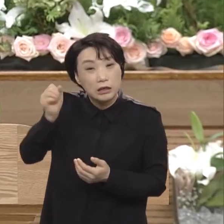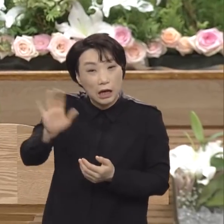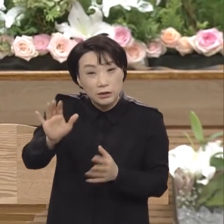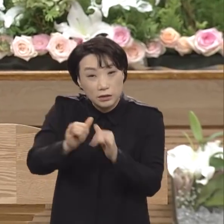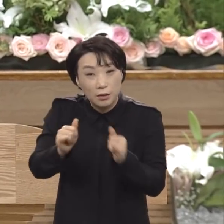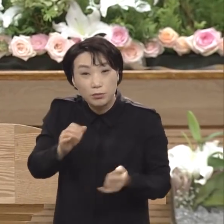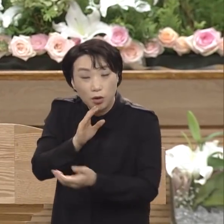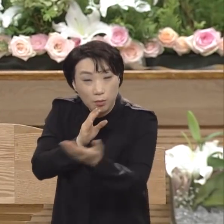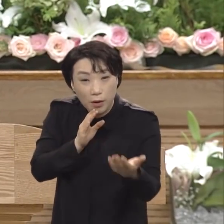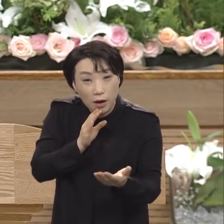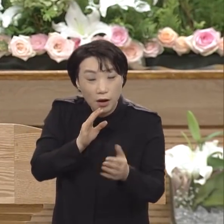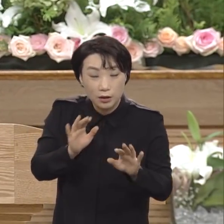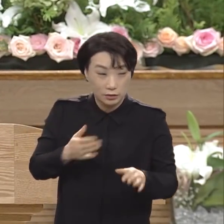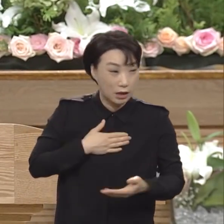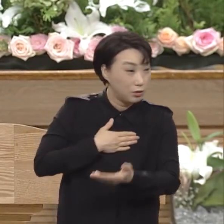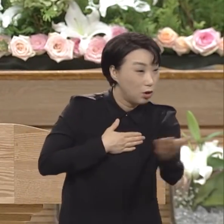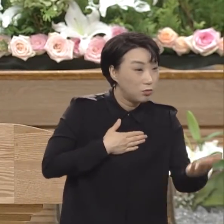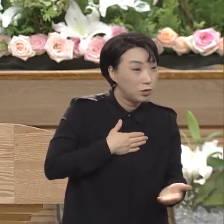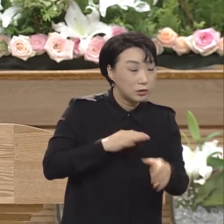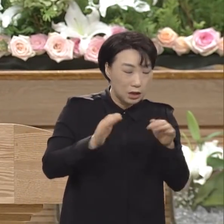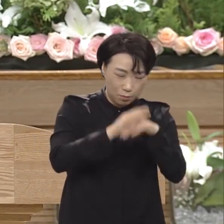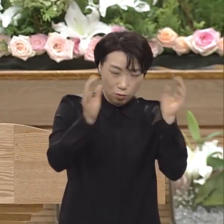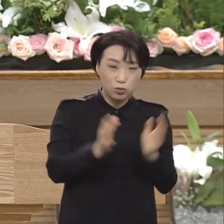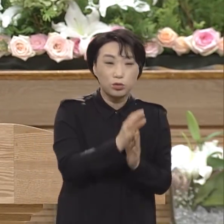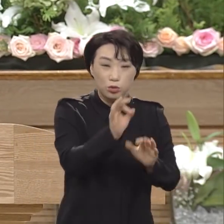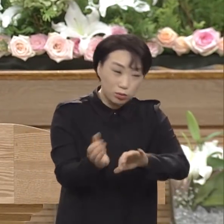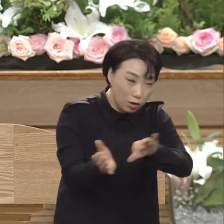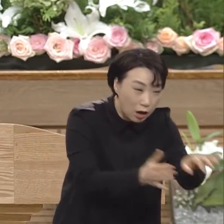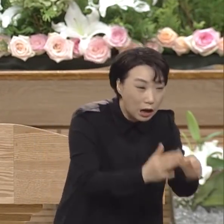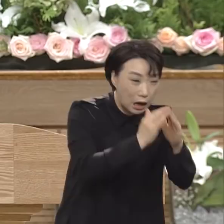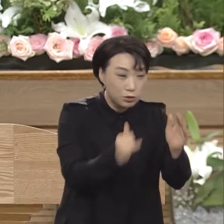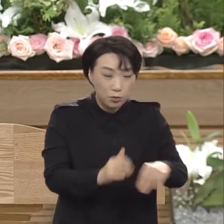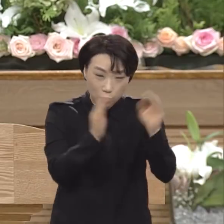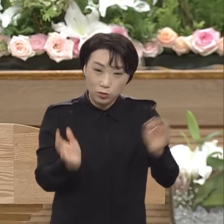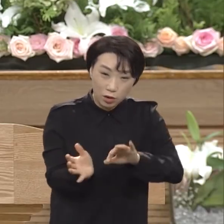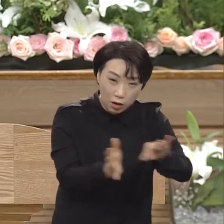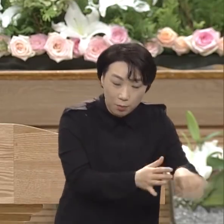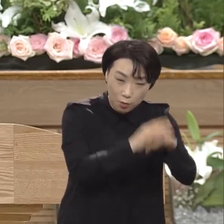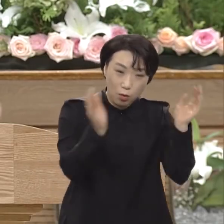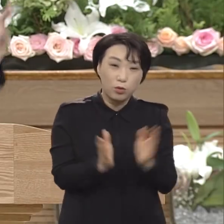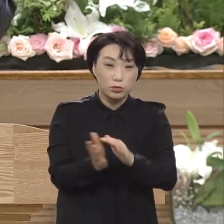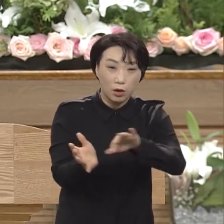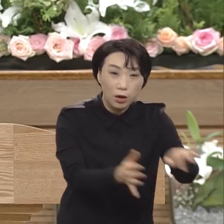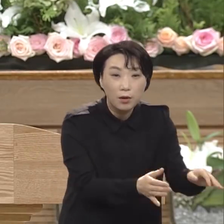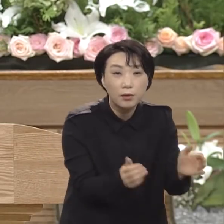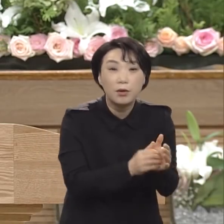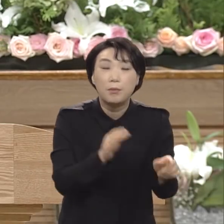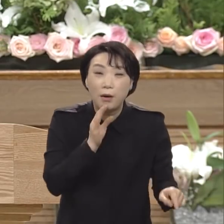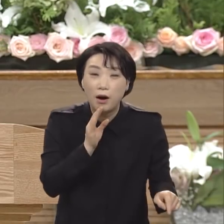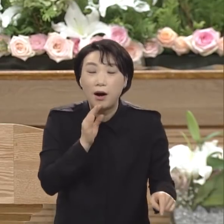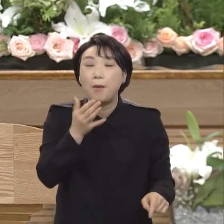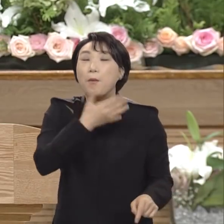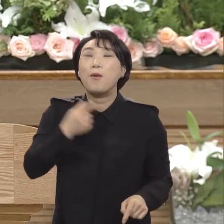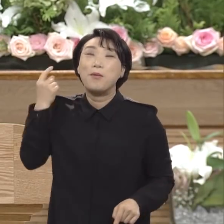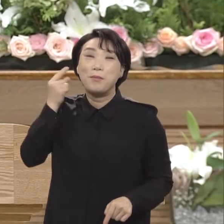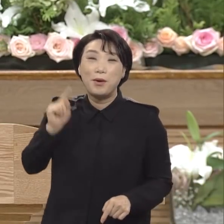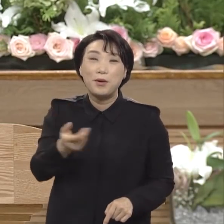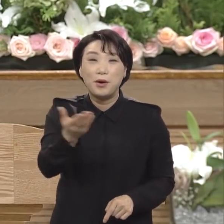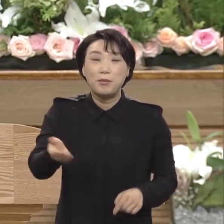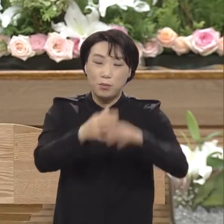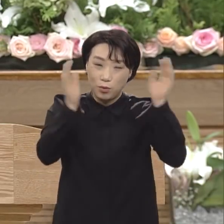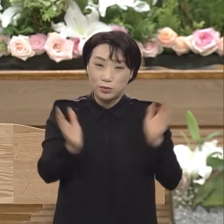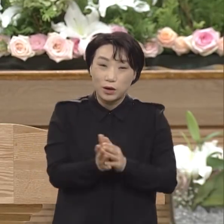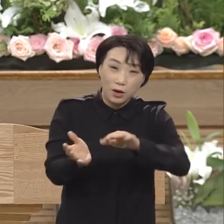사람이 이미 물질도 초월됐고 가족도 초월되고 다 초월된 사람 아닙니까? 복음은 초월된 사람만